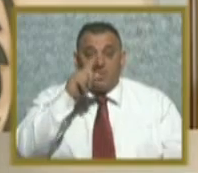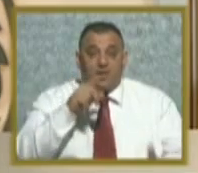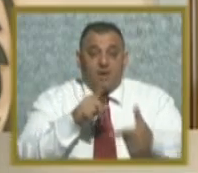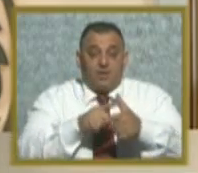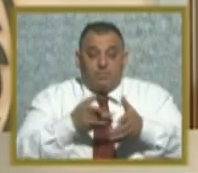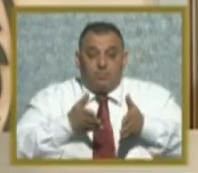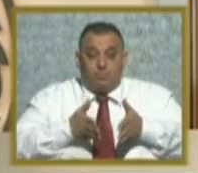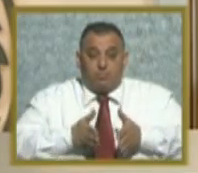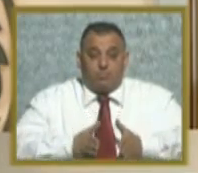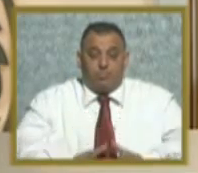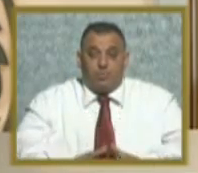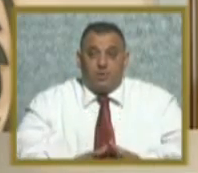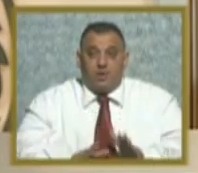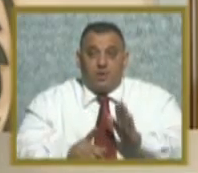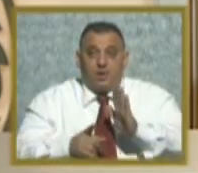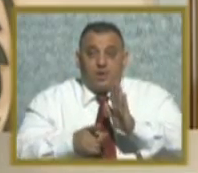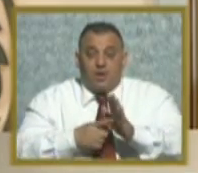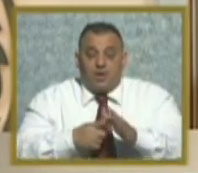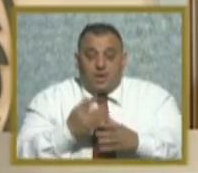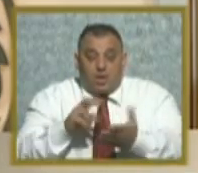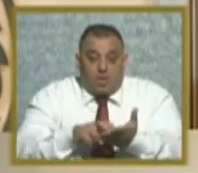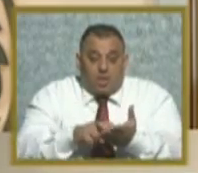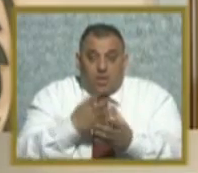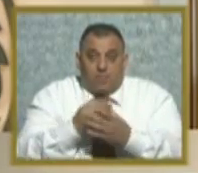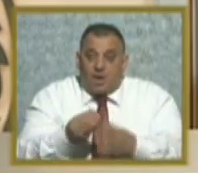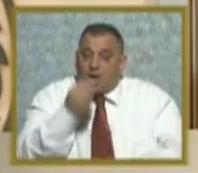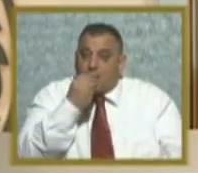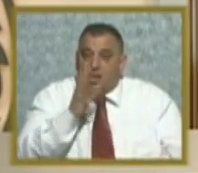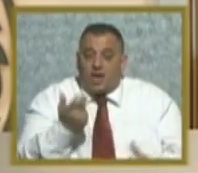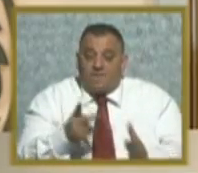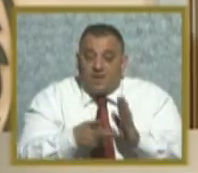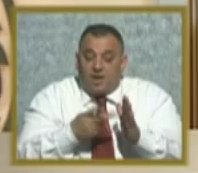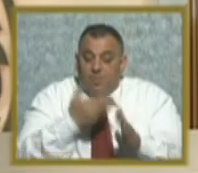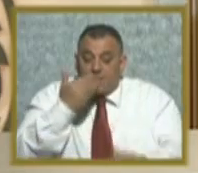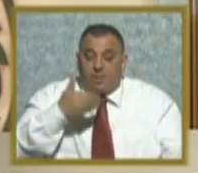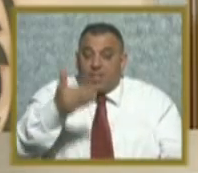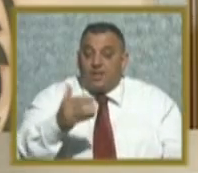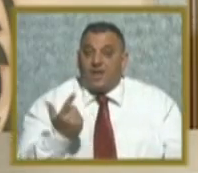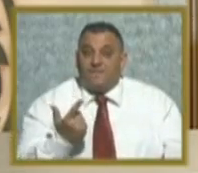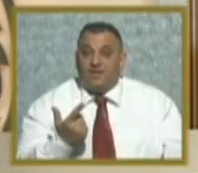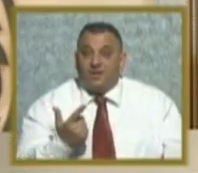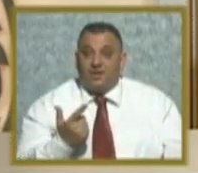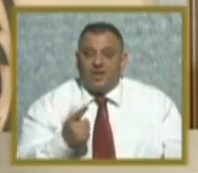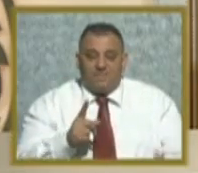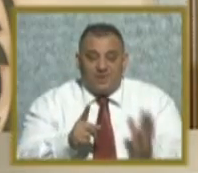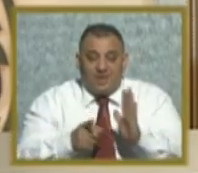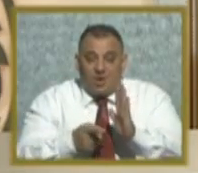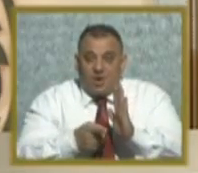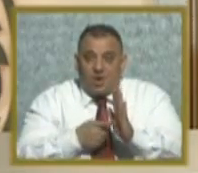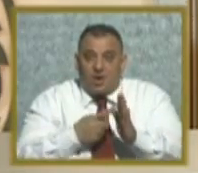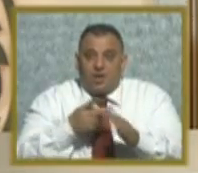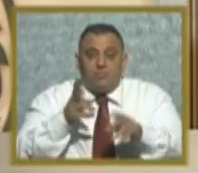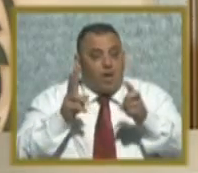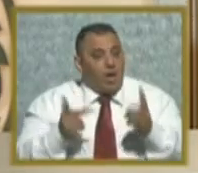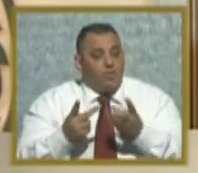أنجبت وخافت على جنينها فأفطرت، كيف تقضي بعد رمضان؟ يا أخي إسحاق بارك الله فيك، تقضي